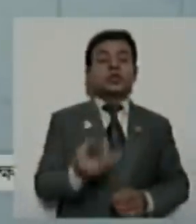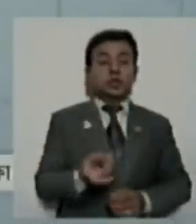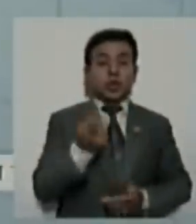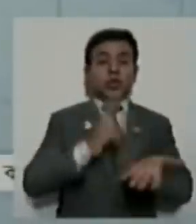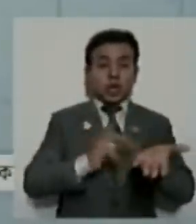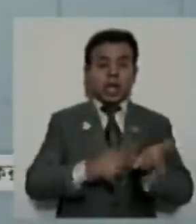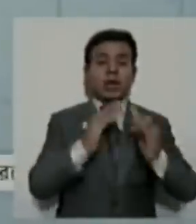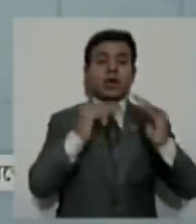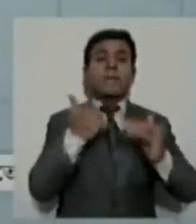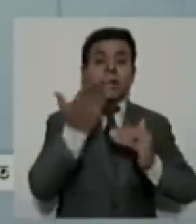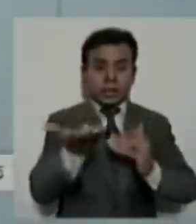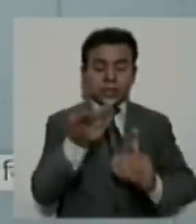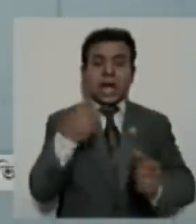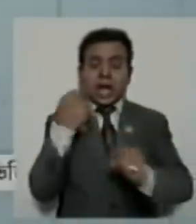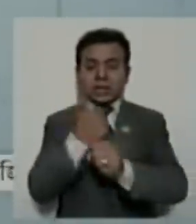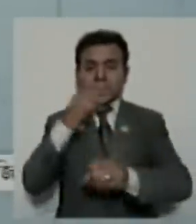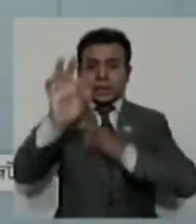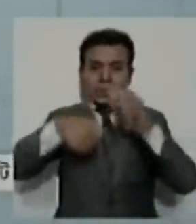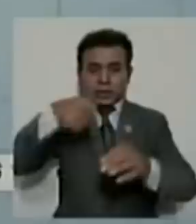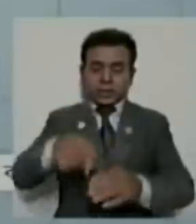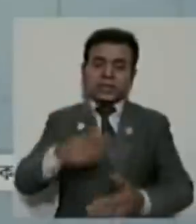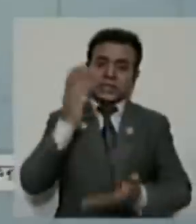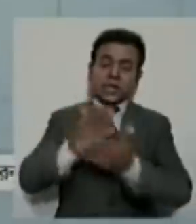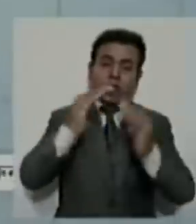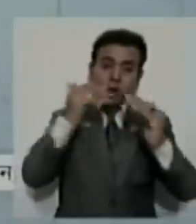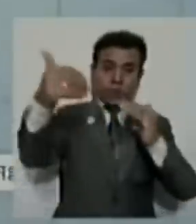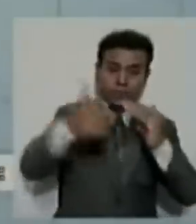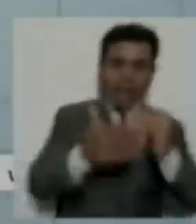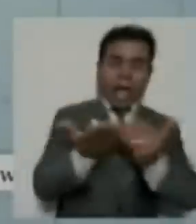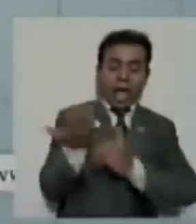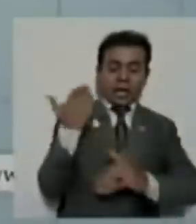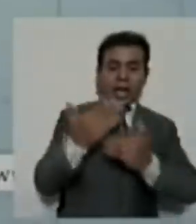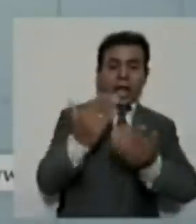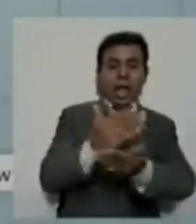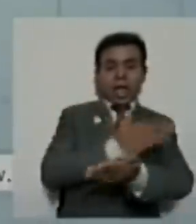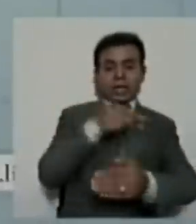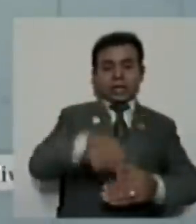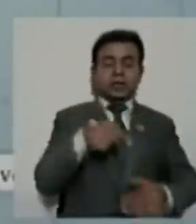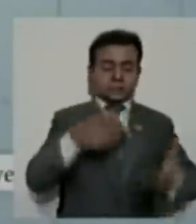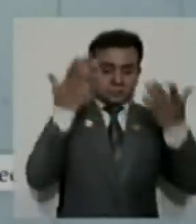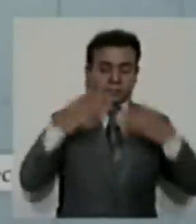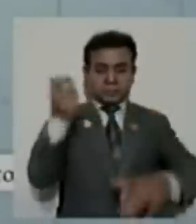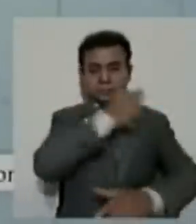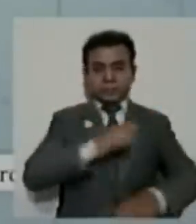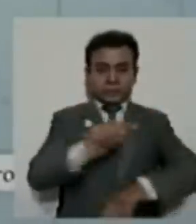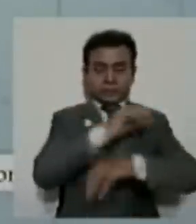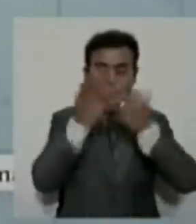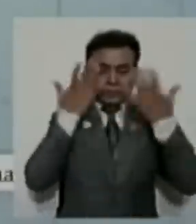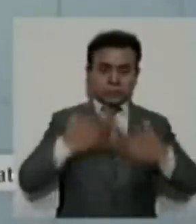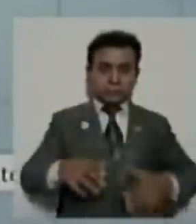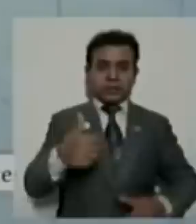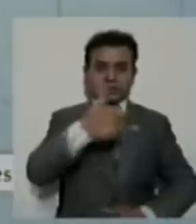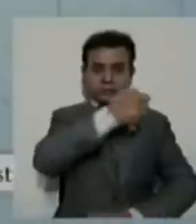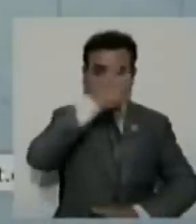সম্ভব হলে বাইরে থেকে ফিরে এসে পরিধেয় বস্ত্র আধ ঘন্টা সাবান পানি দিয়ে ভিজিয়ে রেখে ধুয়ে